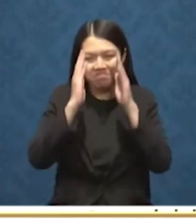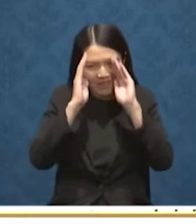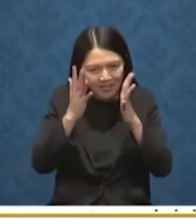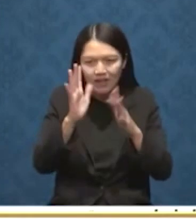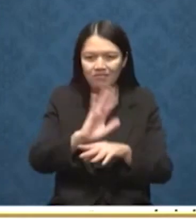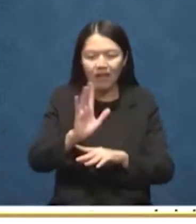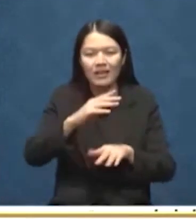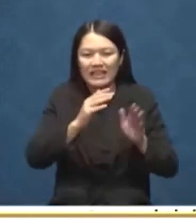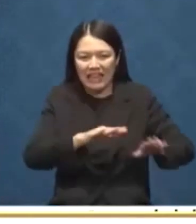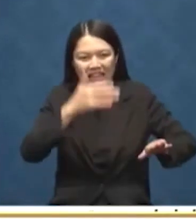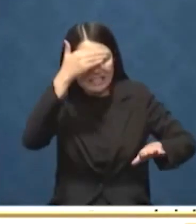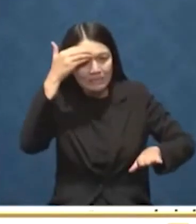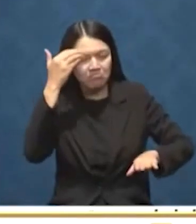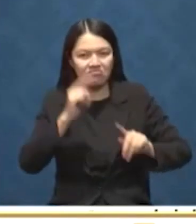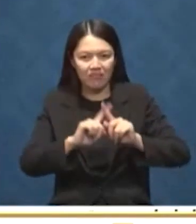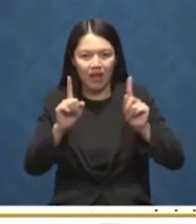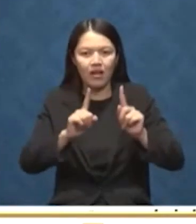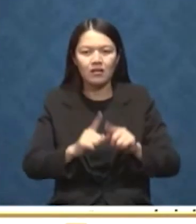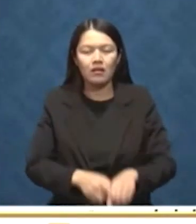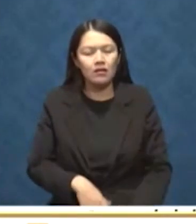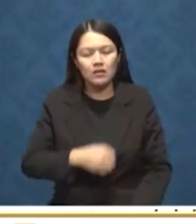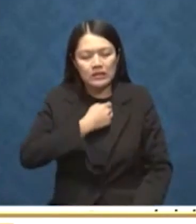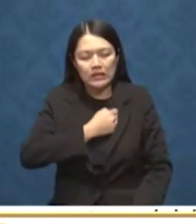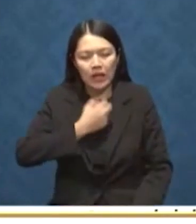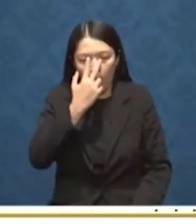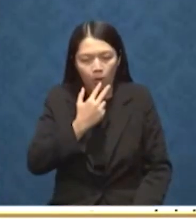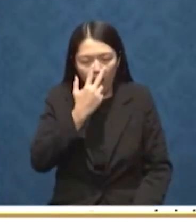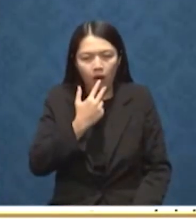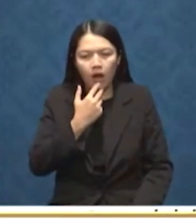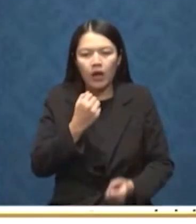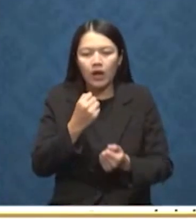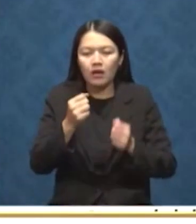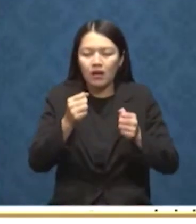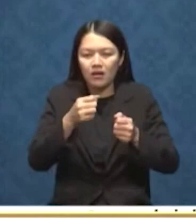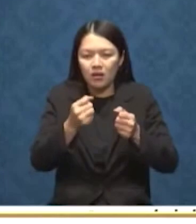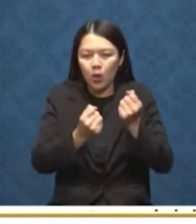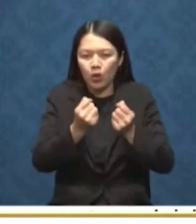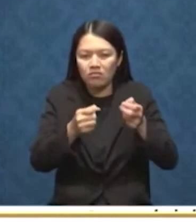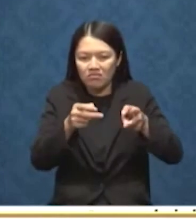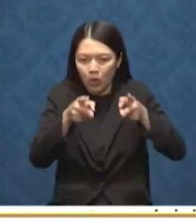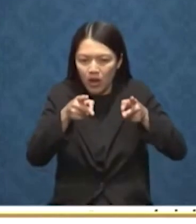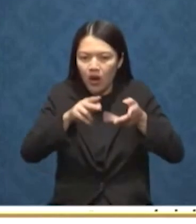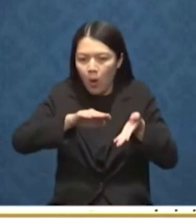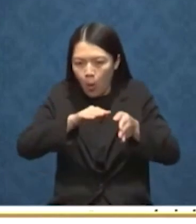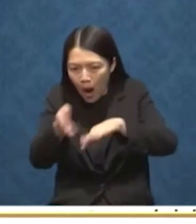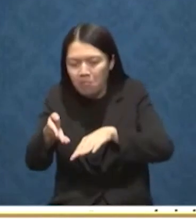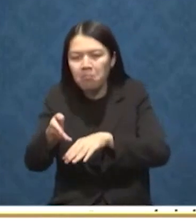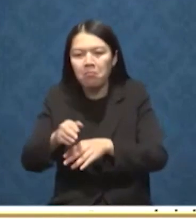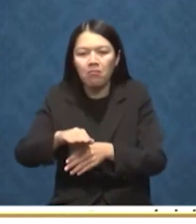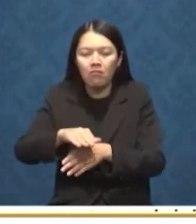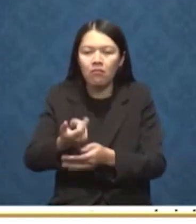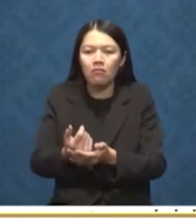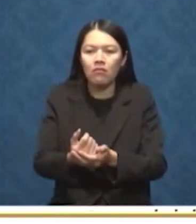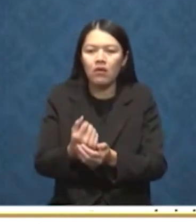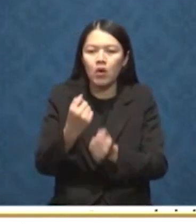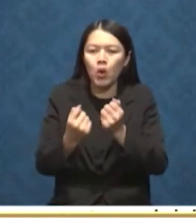geldi. จากการลืมเด็ไใรถเราไมอยากร้องให้จากการทรถนัเรีนสองฉนตัสนทศษาเรากเป็ความเราไมอยากร้องให้กัรสภาา